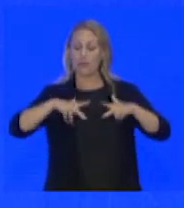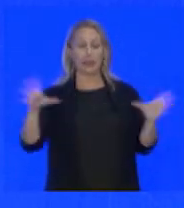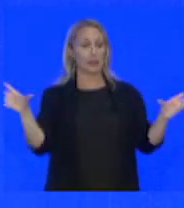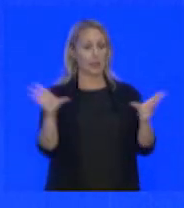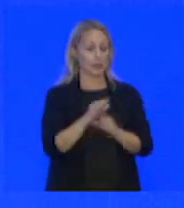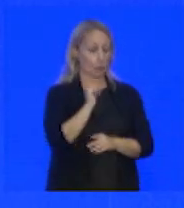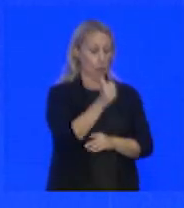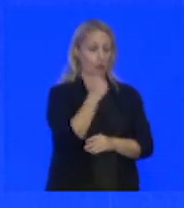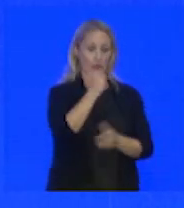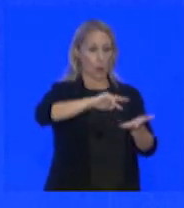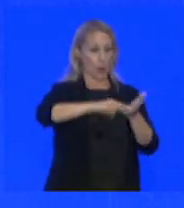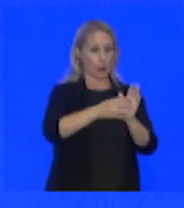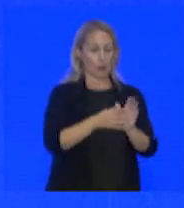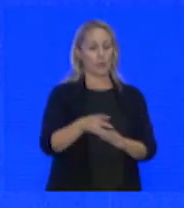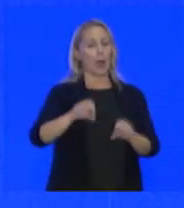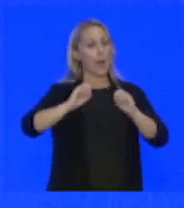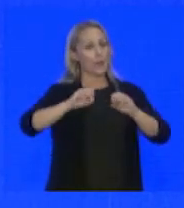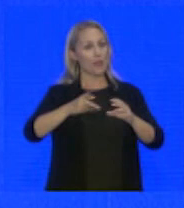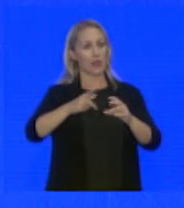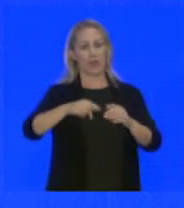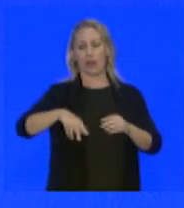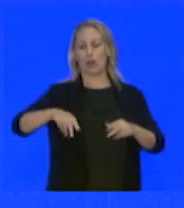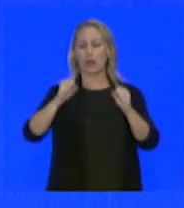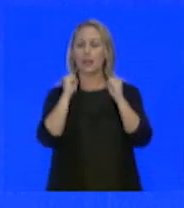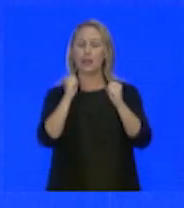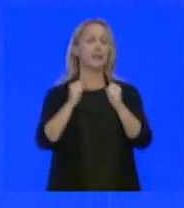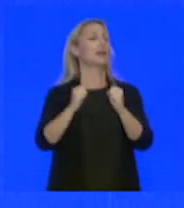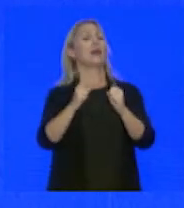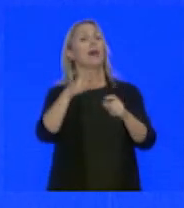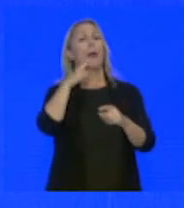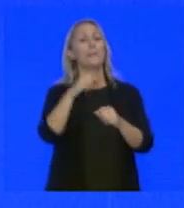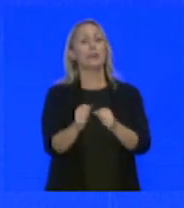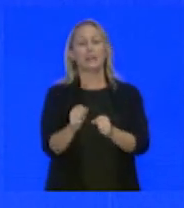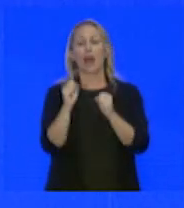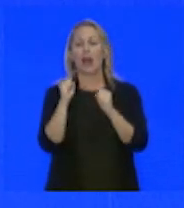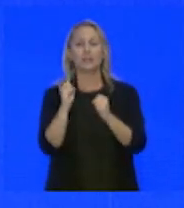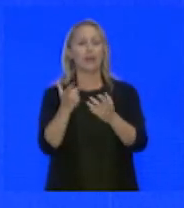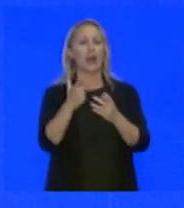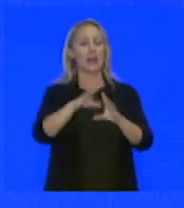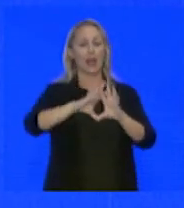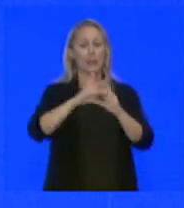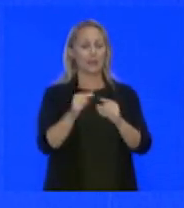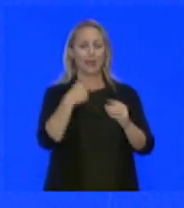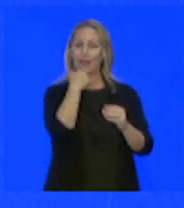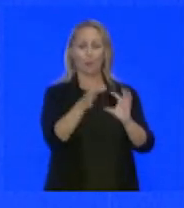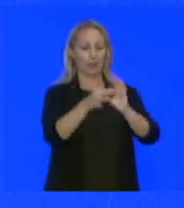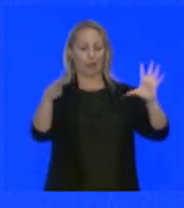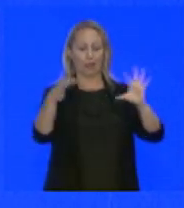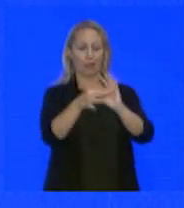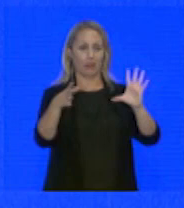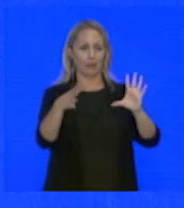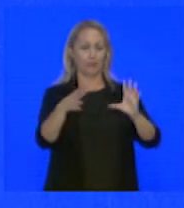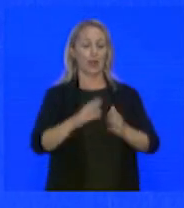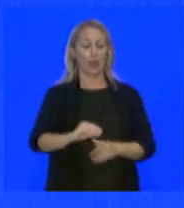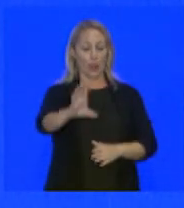η υγεία, η ασφάλεια του πολίτη δεν κινούνται ανεξάρτητα από αυτή την κεντρική προτεραιότητα. Προστασία